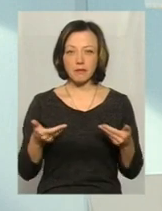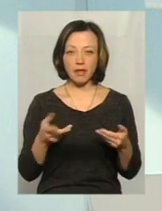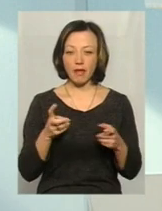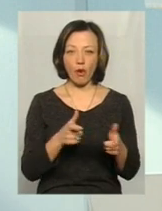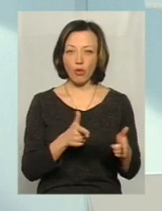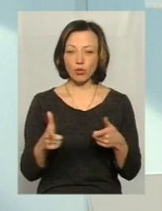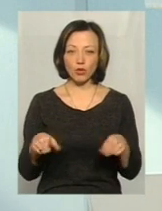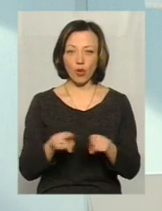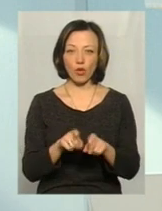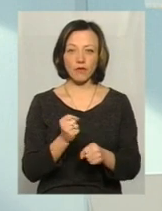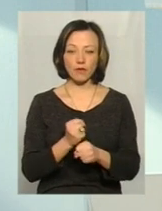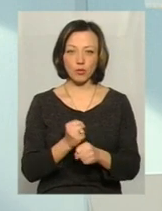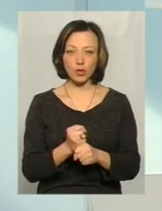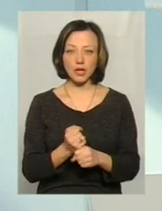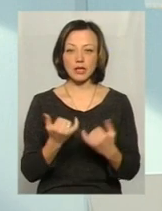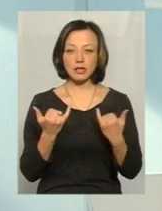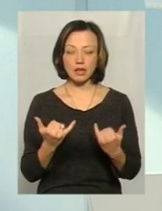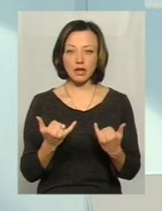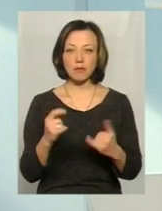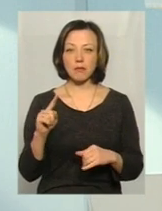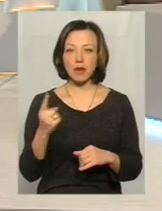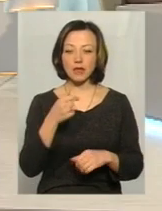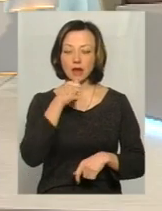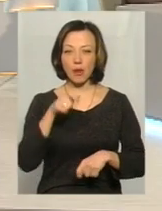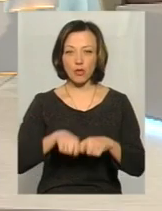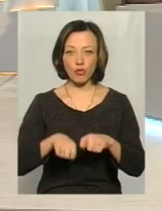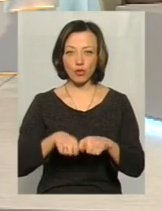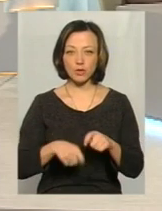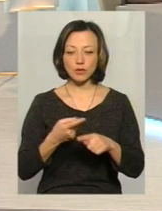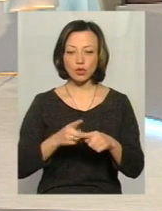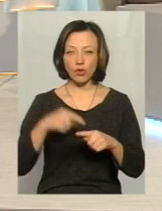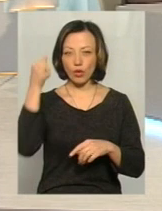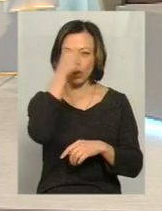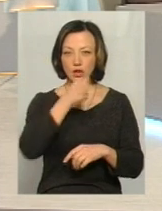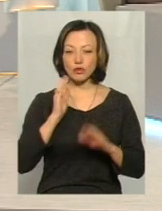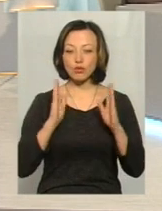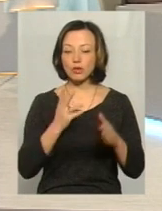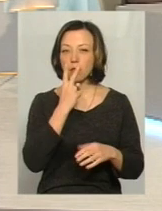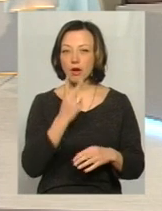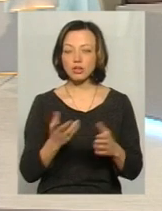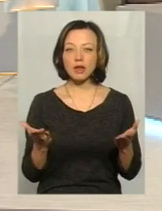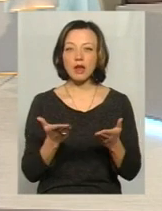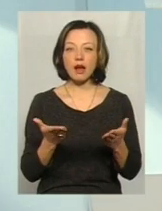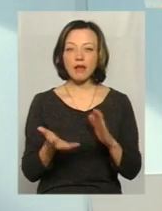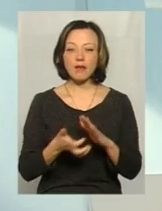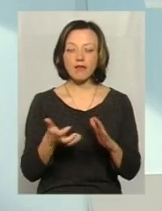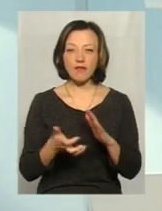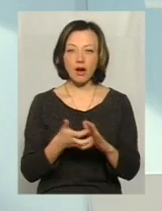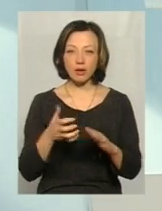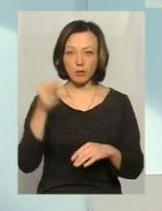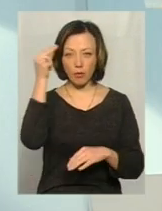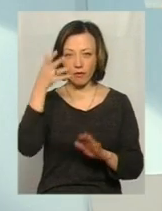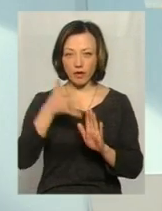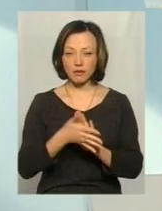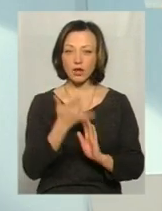готові ще до такої роботи. Наразі ми вперше це опробуємо цьогоріч і будемо бачити, які вади по вивченню